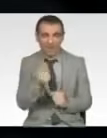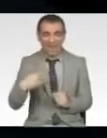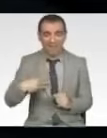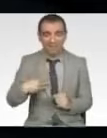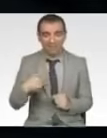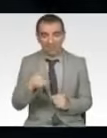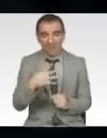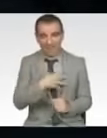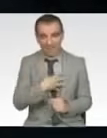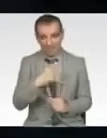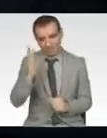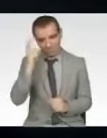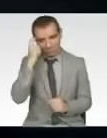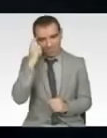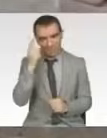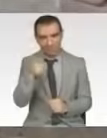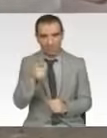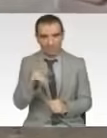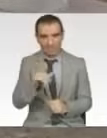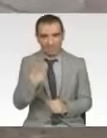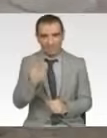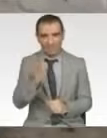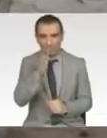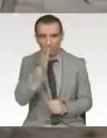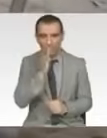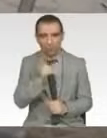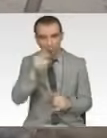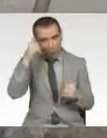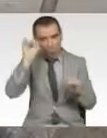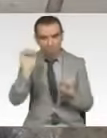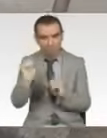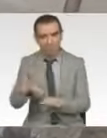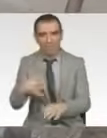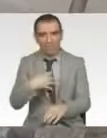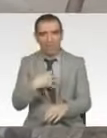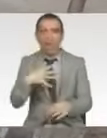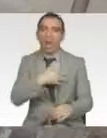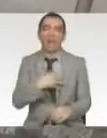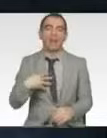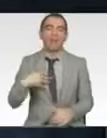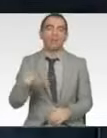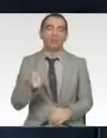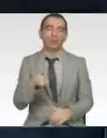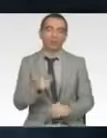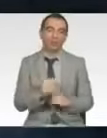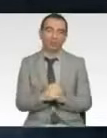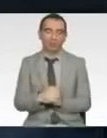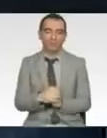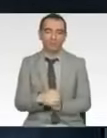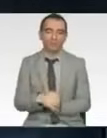bıraksak annesini gider tanır değil mi? Tanır. Yanına gider. Yani 500 koyunun içine de bıraksan anasını bulur. Vay be.